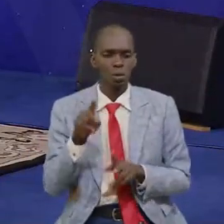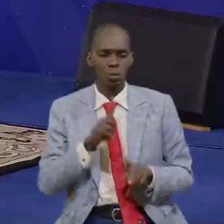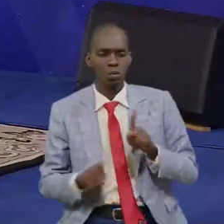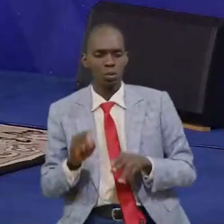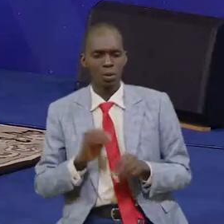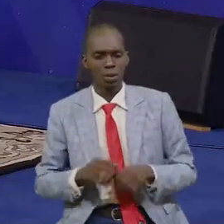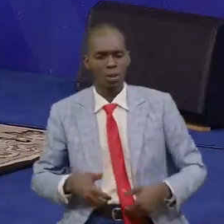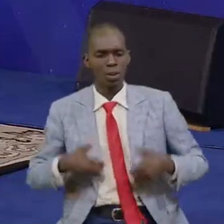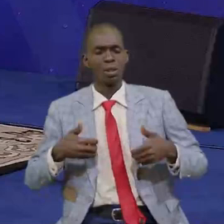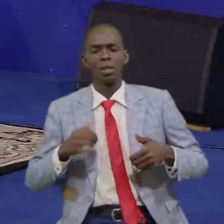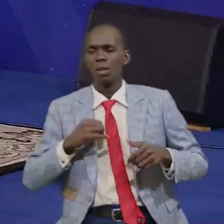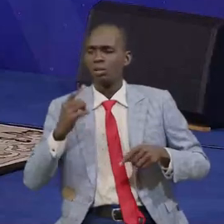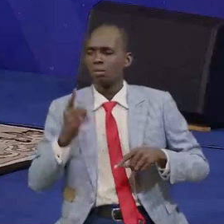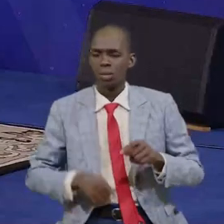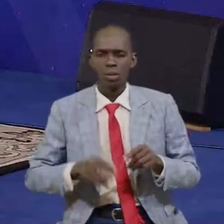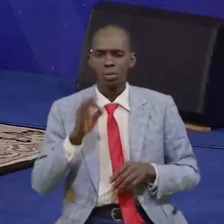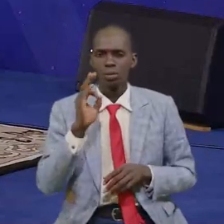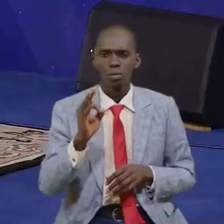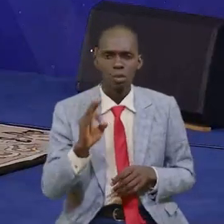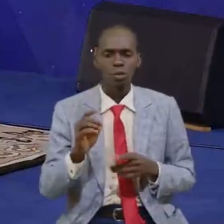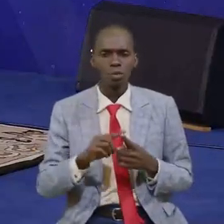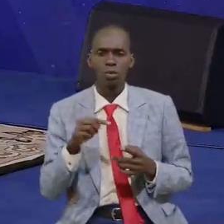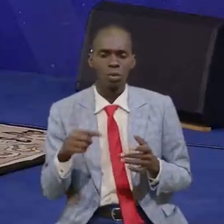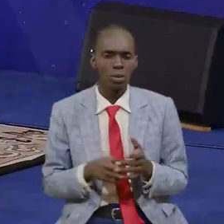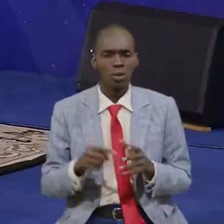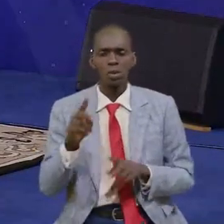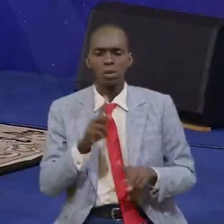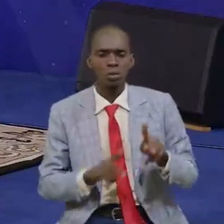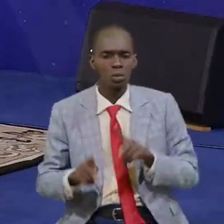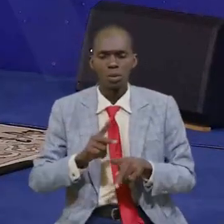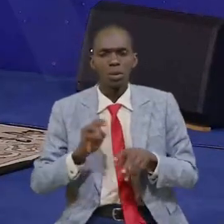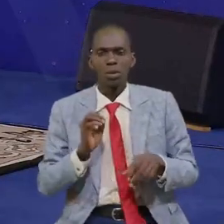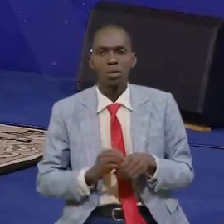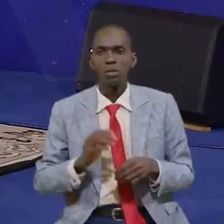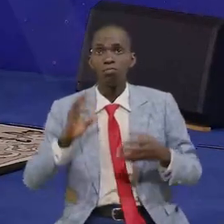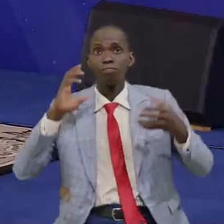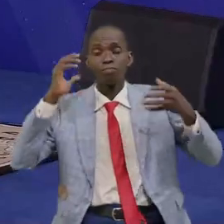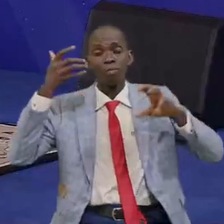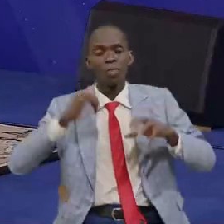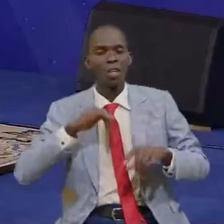colère. Je ne peux pas prêcher avec ce que